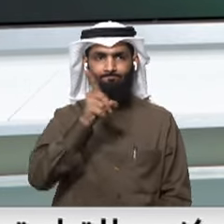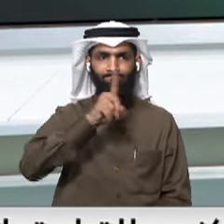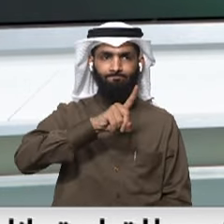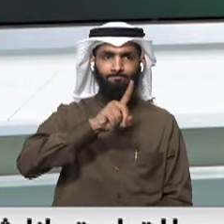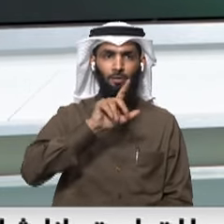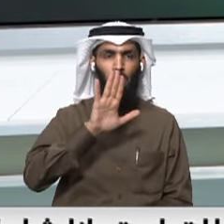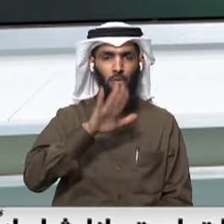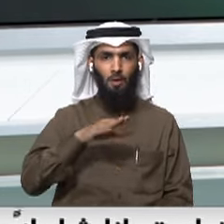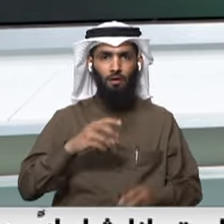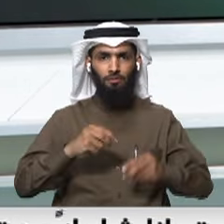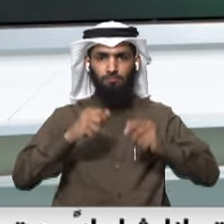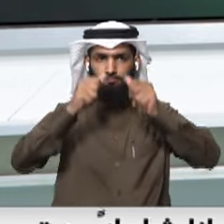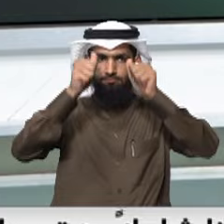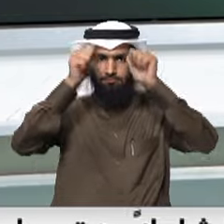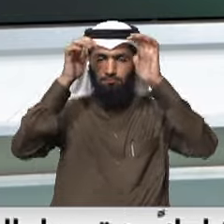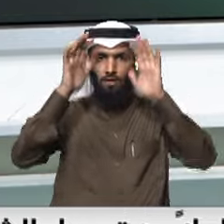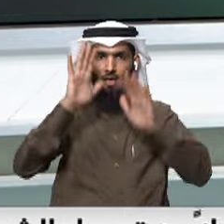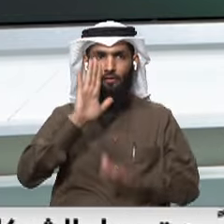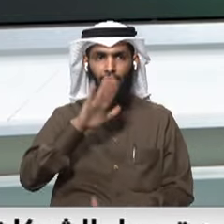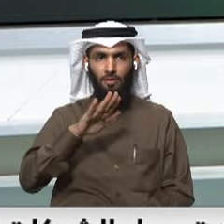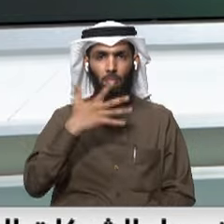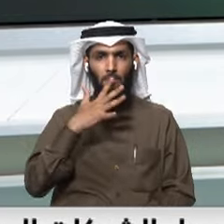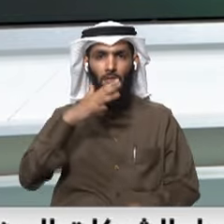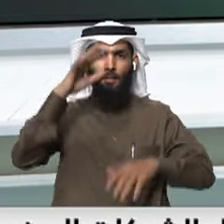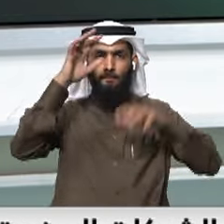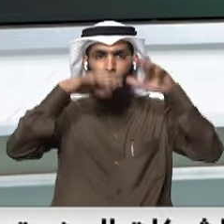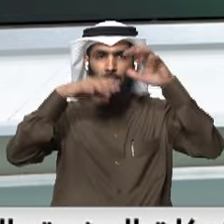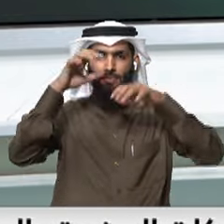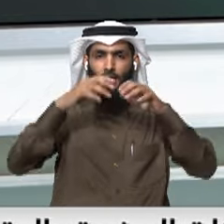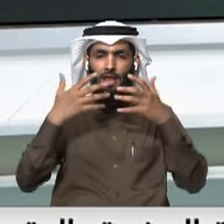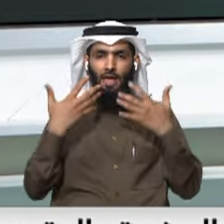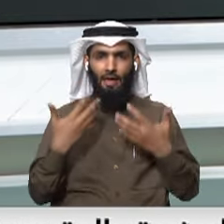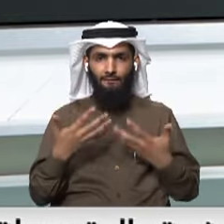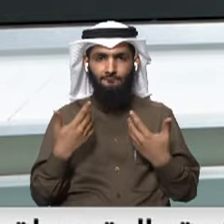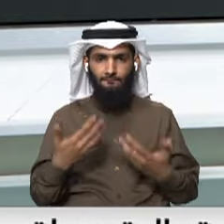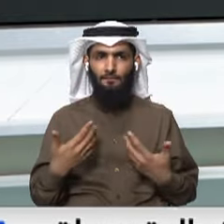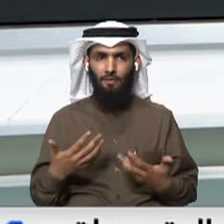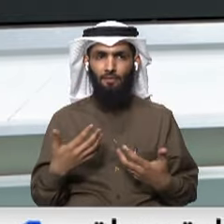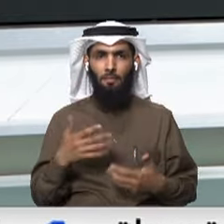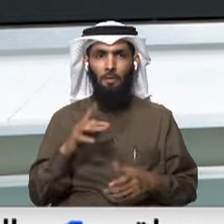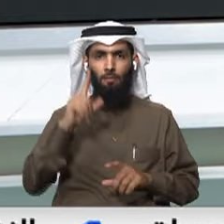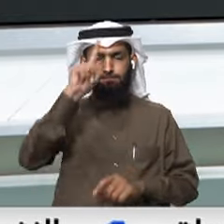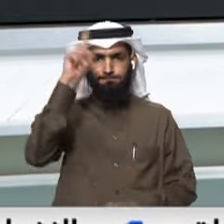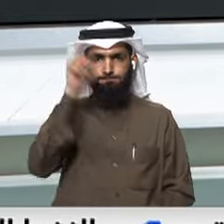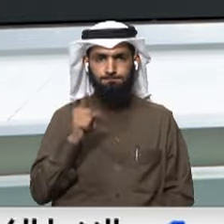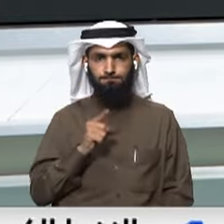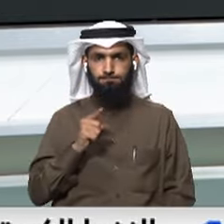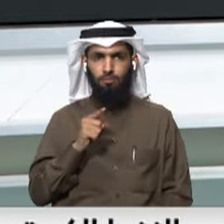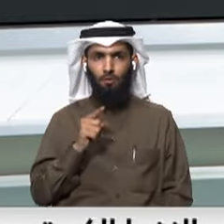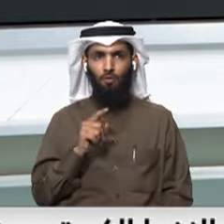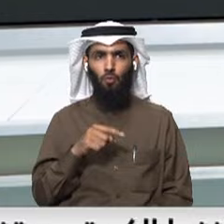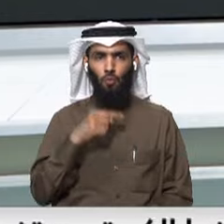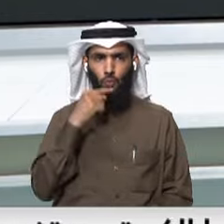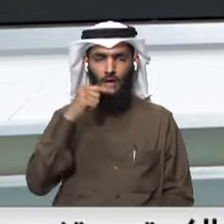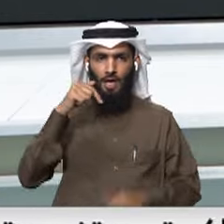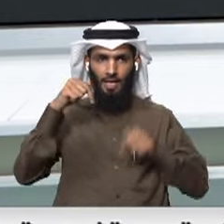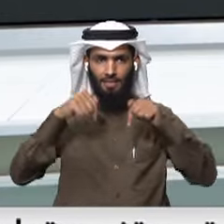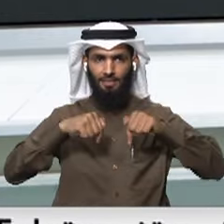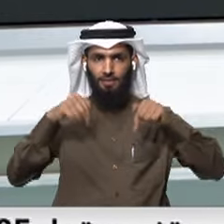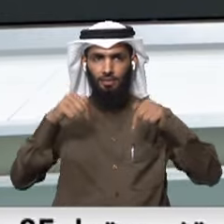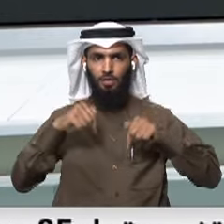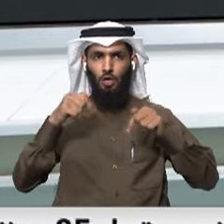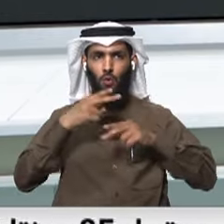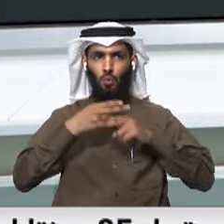تكون مثيره للغبار مع فرصه لامطار خفيفه متفرقه وقد تكون رعديه في وقت لاحق اما حاليا في مدينه